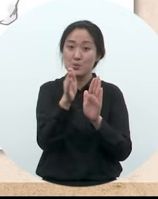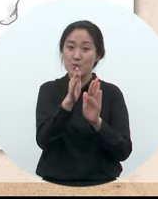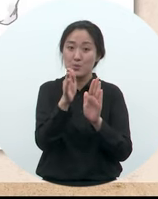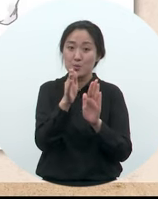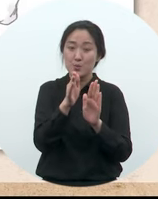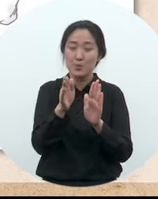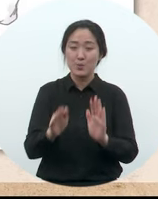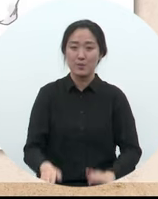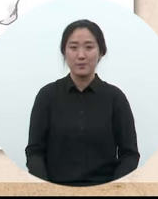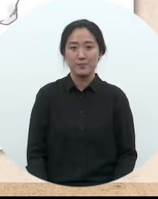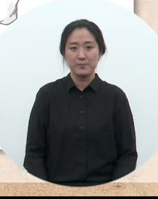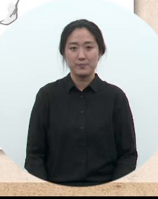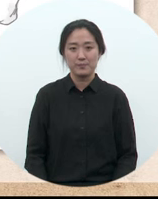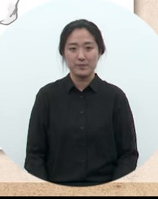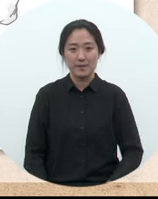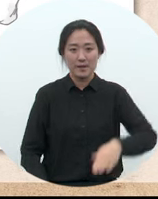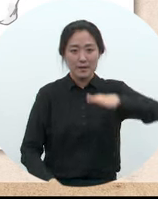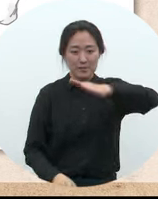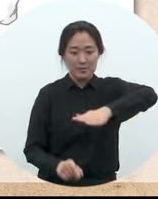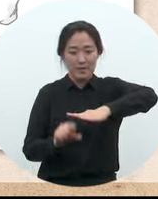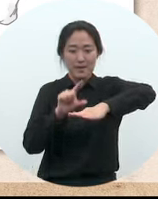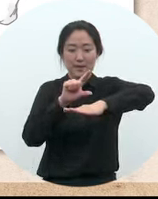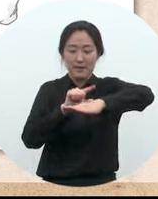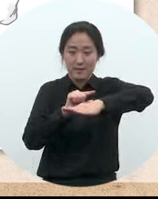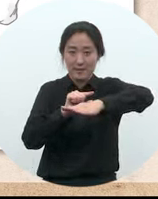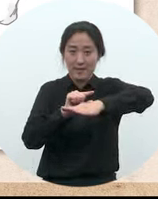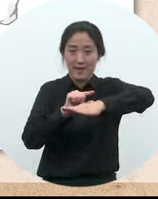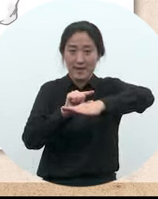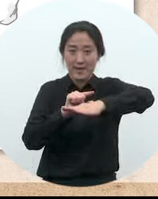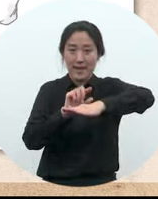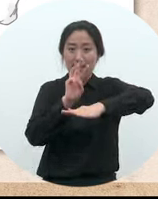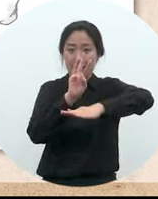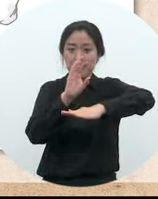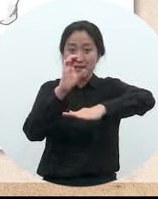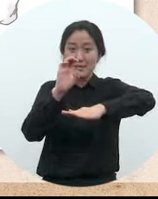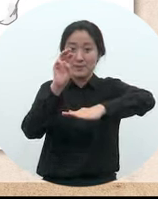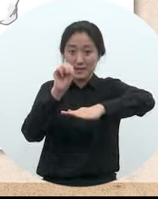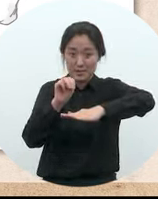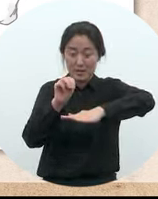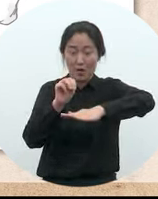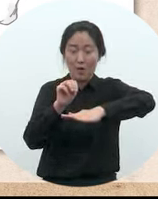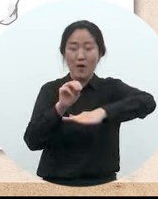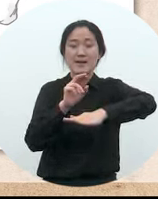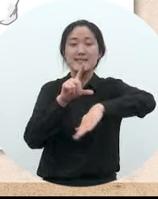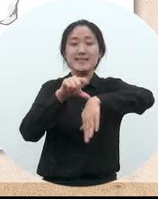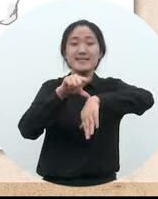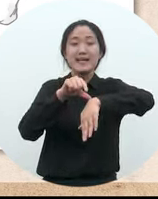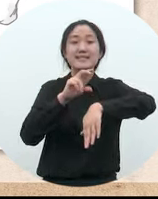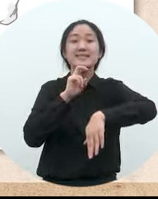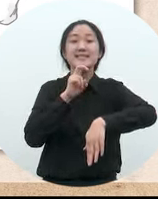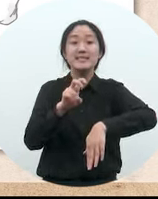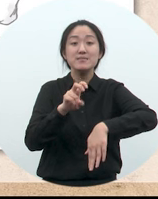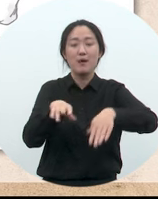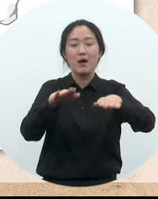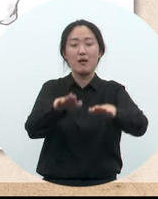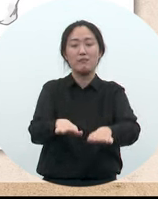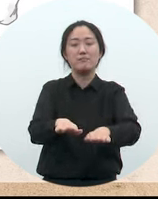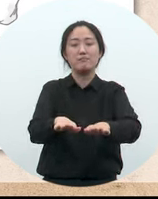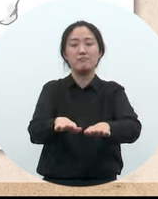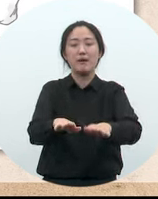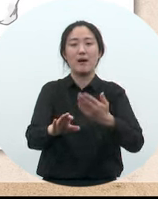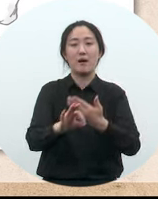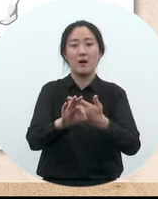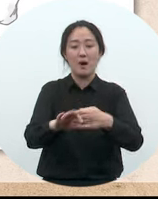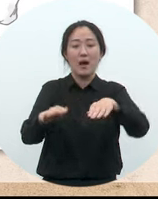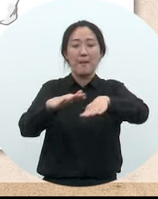위에 한 3cm 정도 잠기게끔 20분 정도 족탕을 해줍니다. 20분 뒤에는 이제 발을